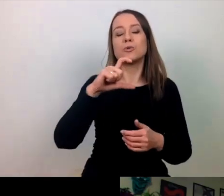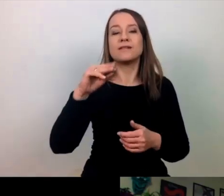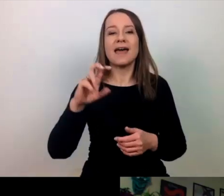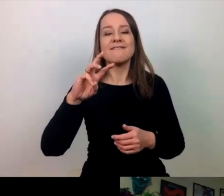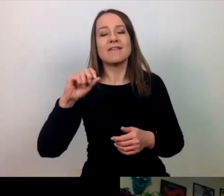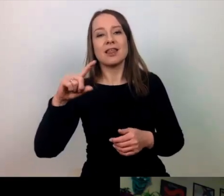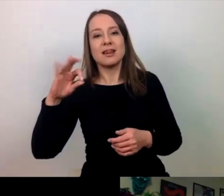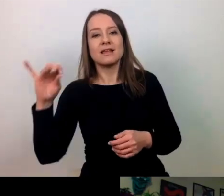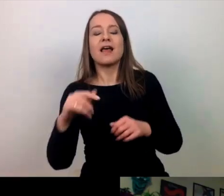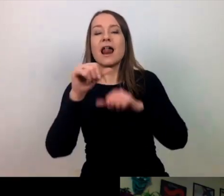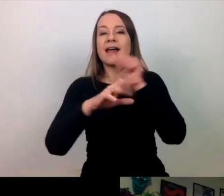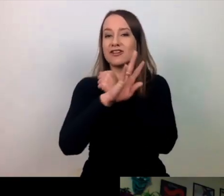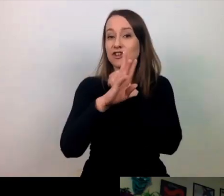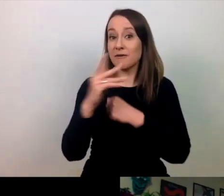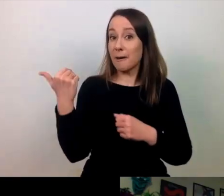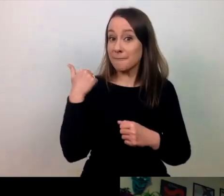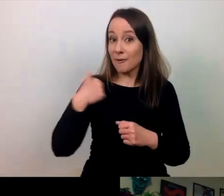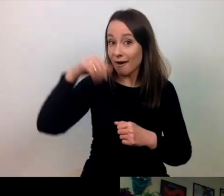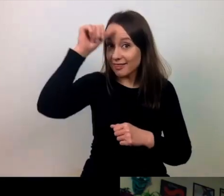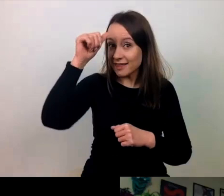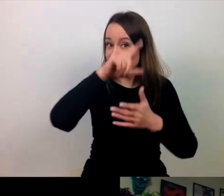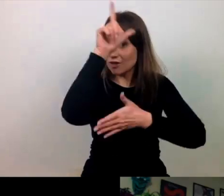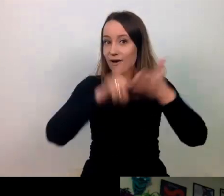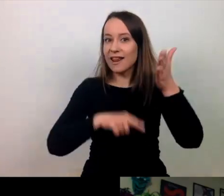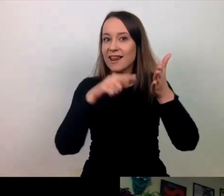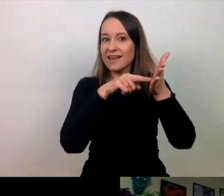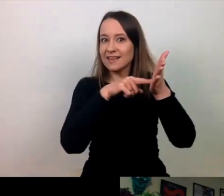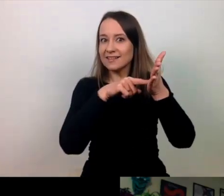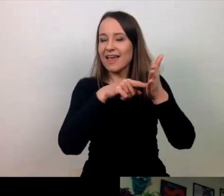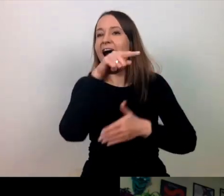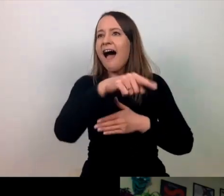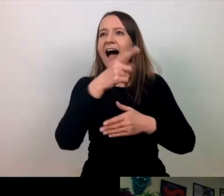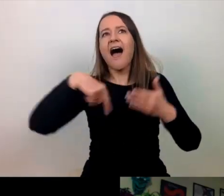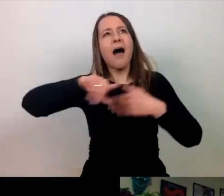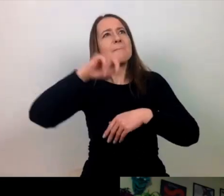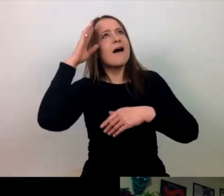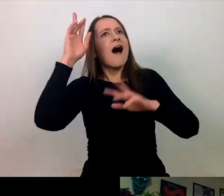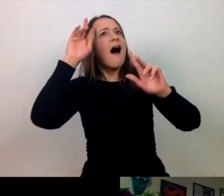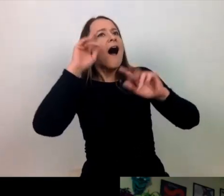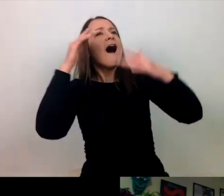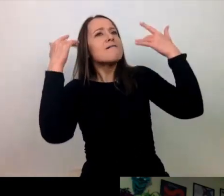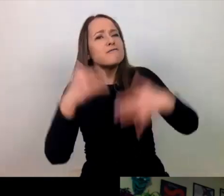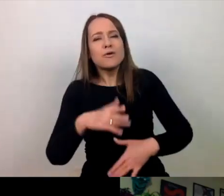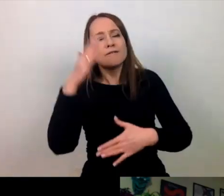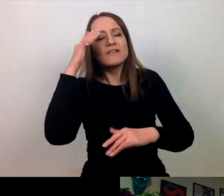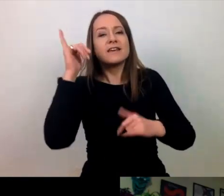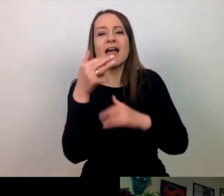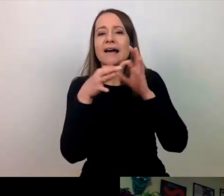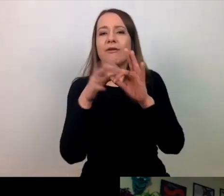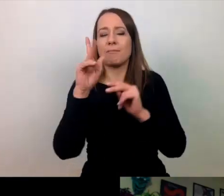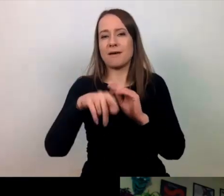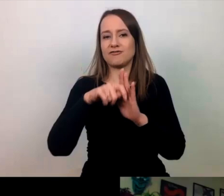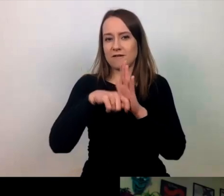bo widzieliśmy jego nazwisko na liście płac i od razu wiedzieliśmy, jaki to będzie film, prawda? Więc jakby gdzieś to jest